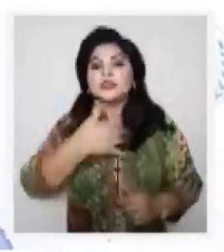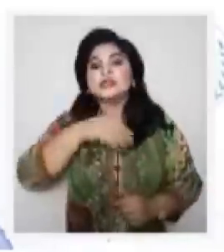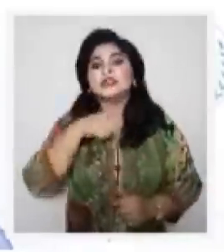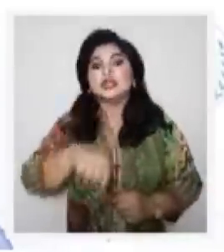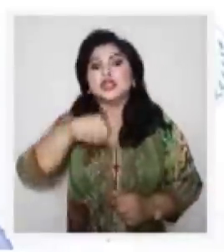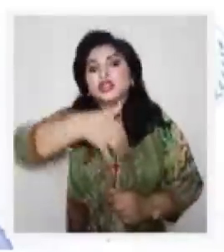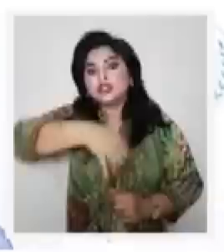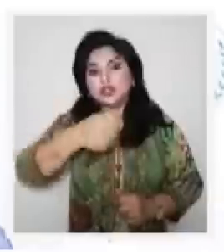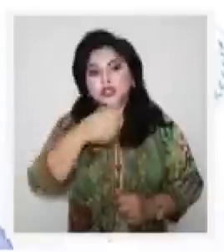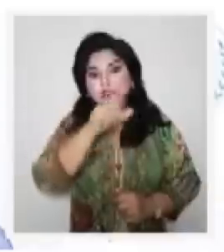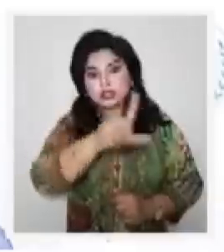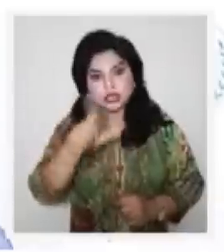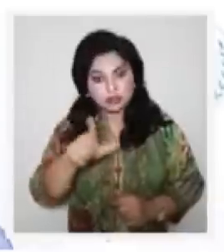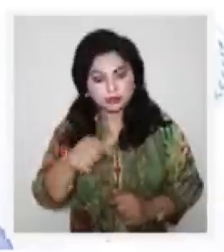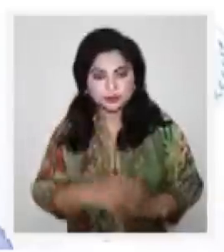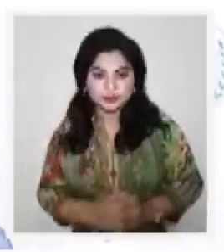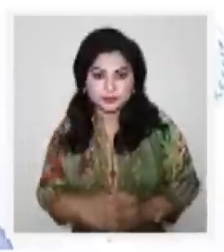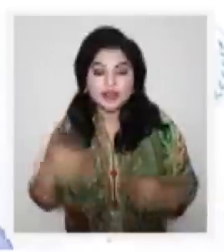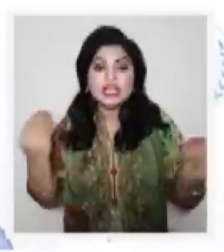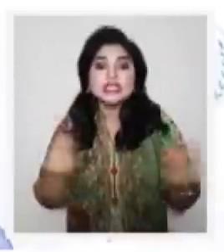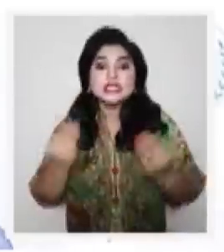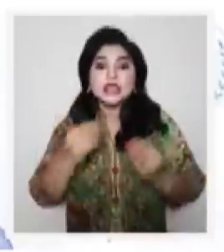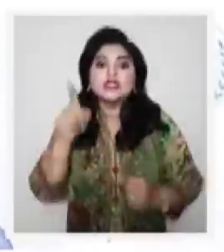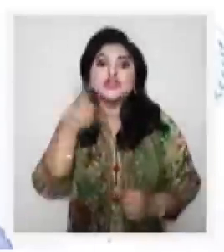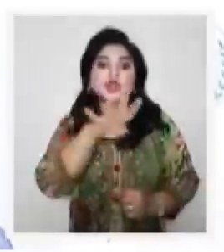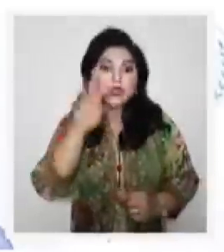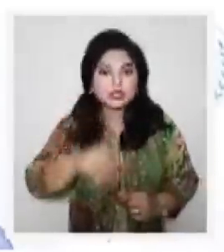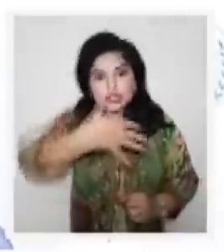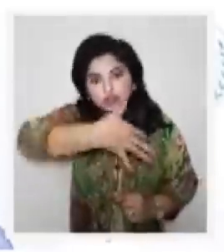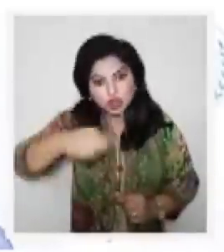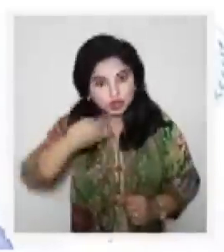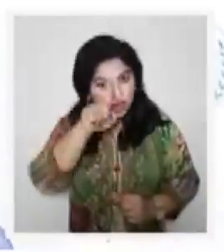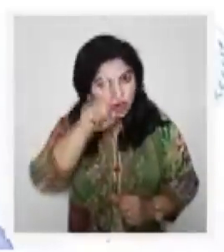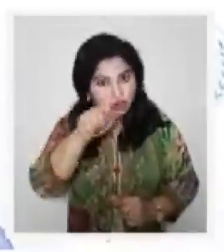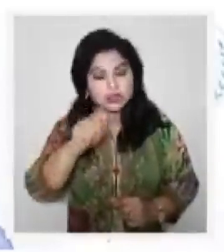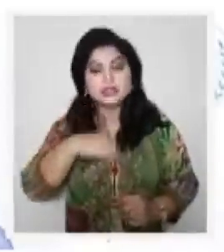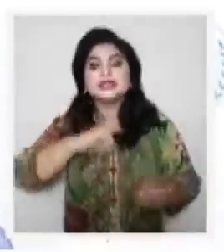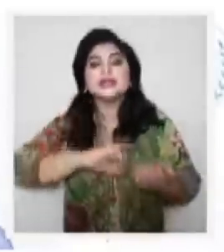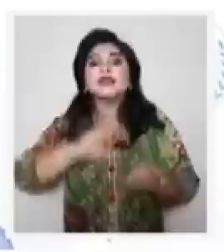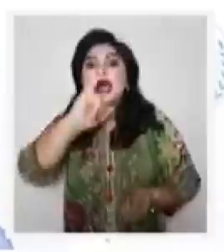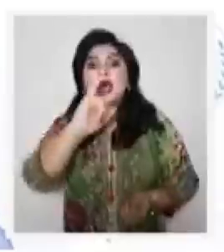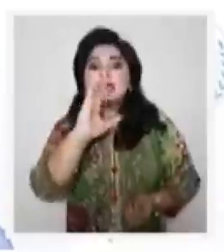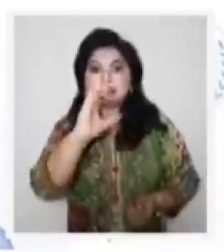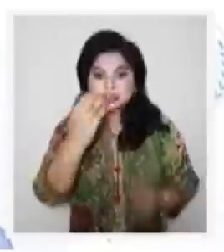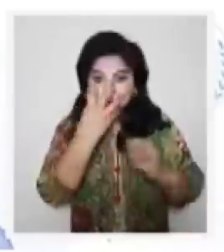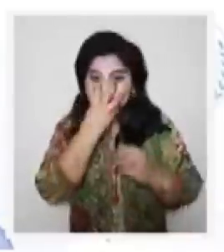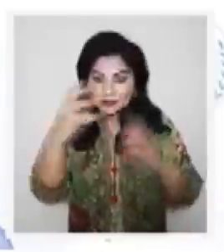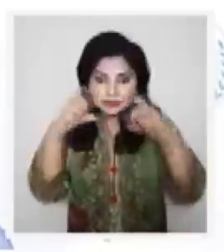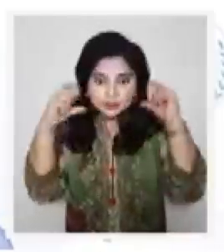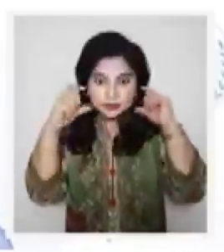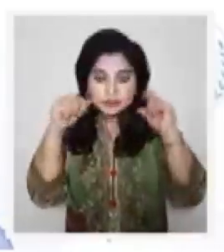2,375 জন এবং আইসিইউ বেডে ভর্তি আছে 97 জন। সকল বিভাগ মিলে সাধারণ বেড